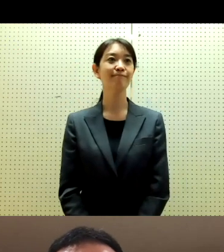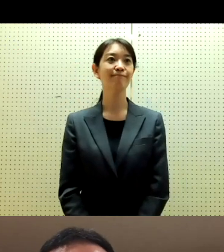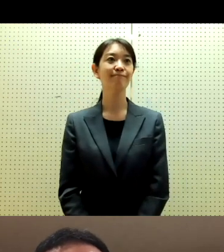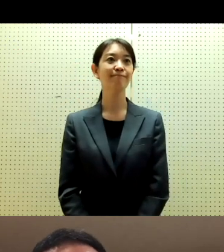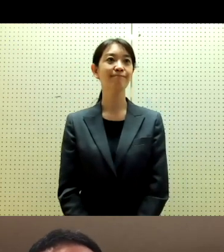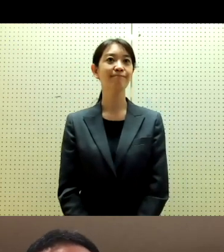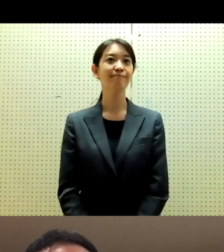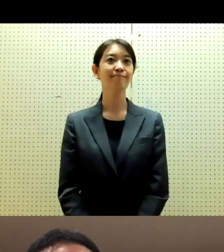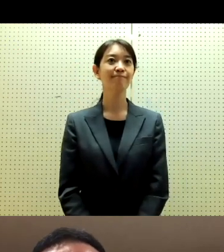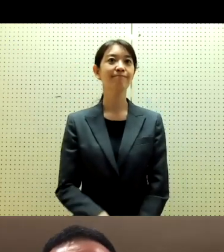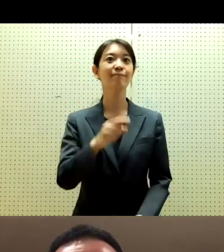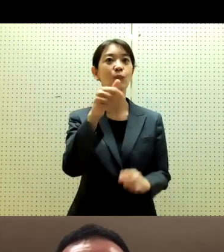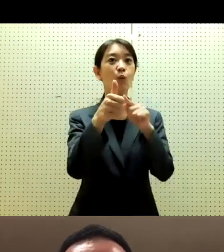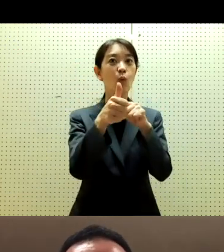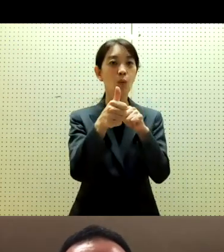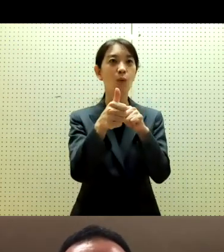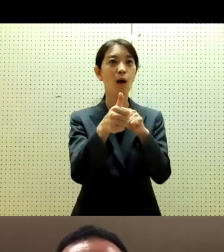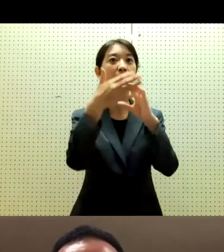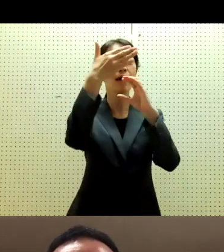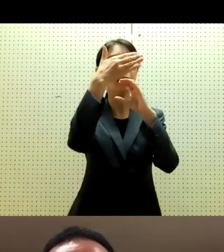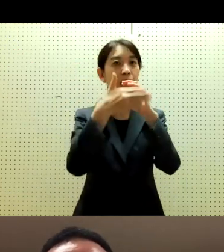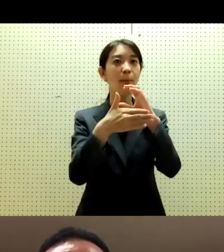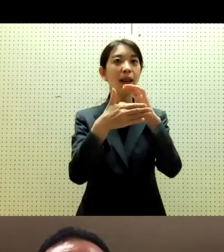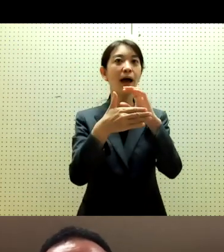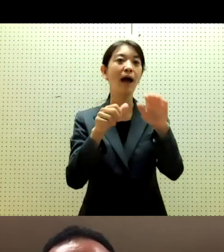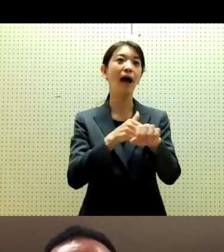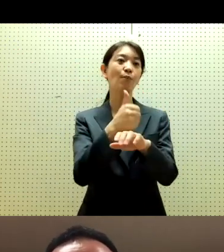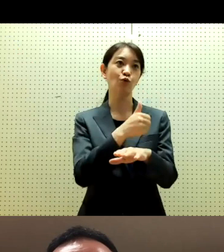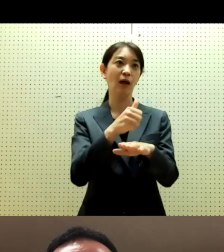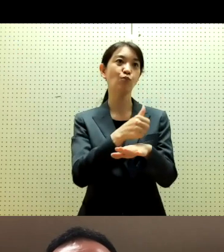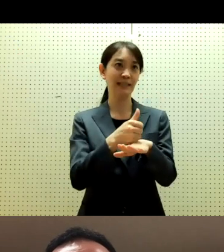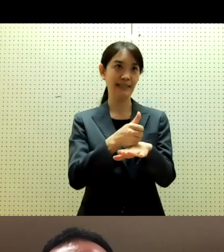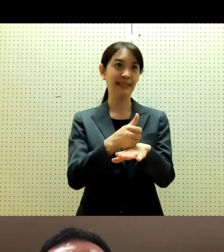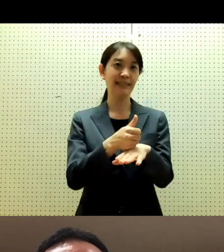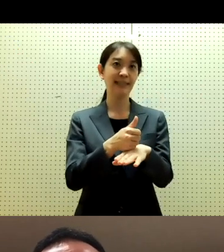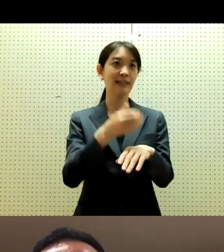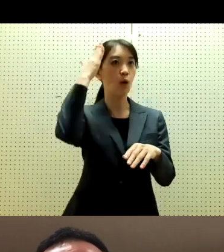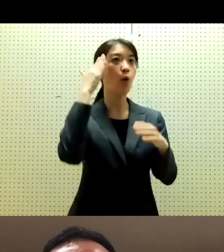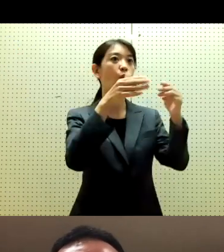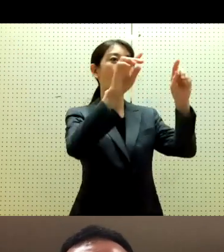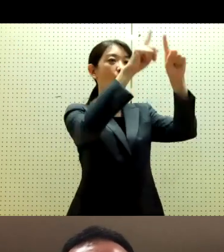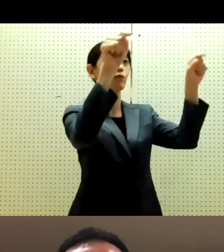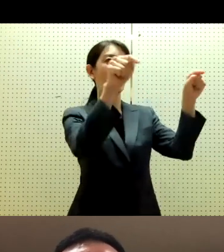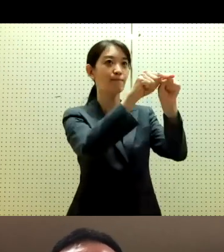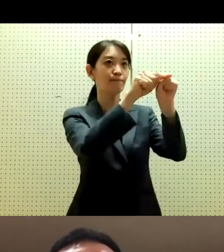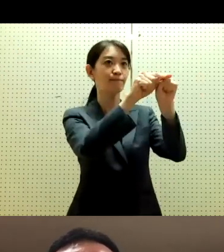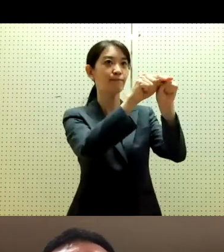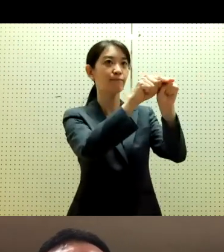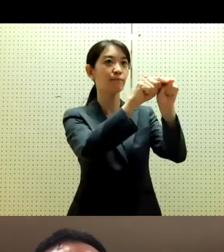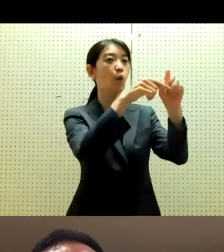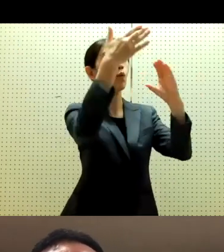写真のようにカメラアプリによって黒板やホワイトボードの文字を撮影しています。そ